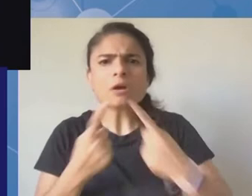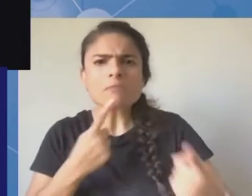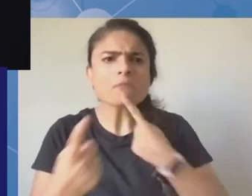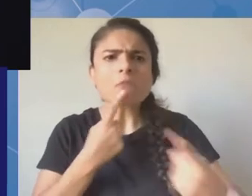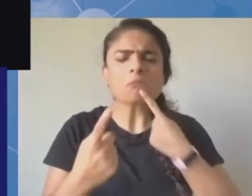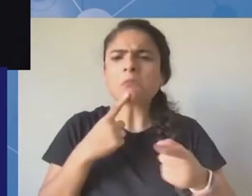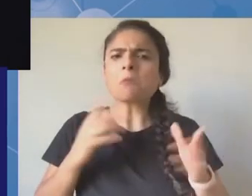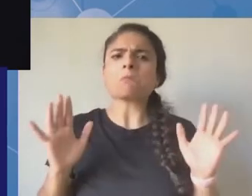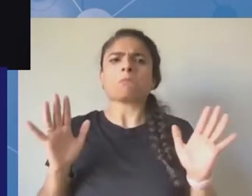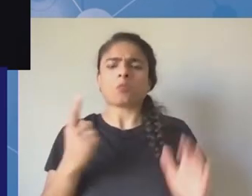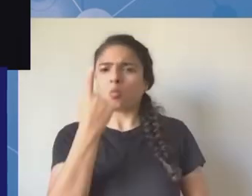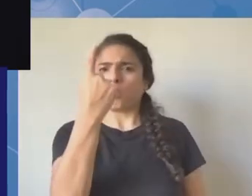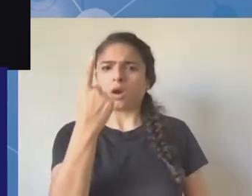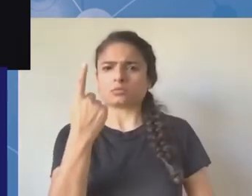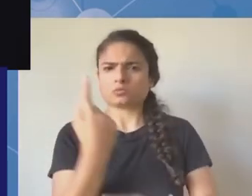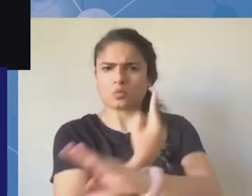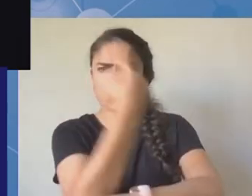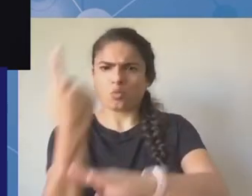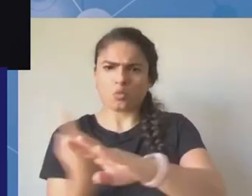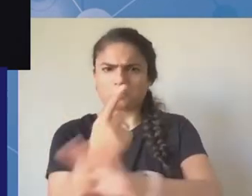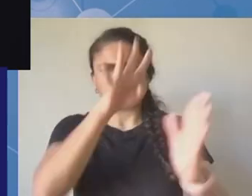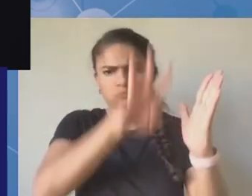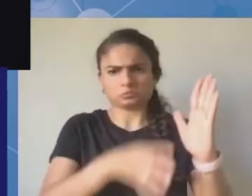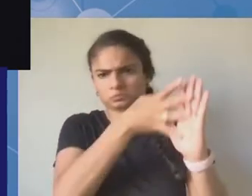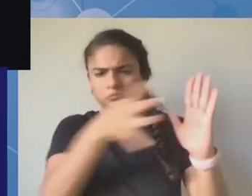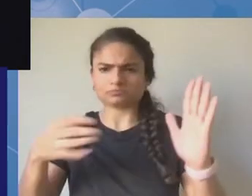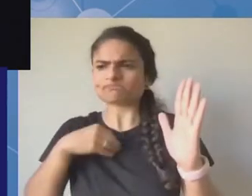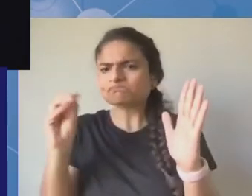لاستخدام قاعة المؤتمرات. وأنا